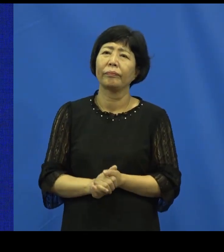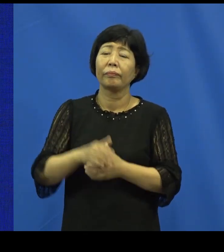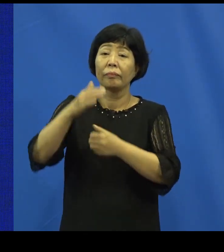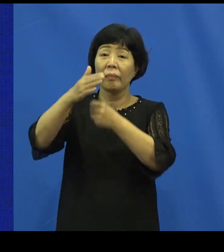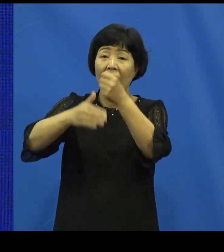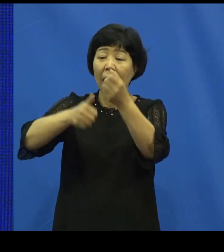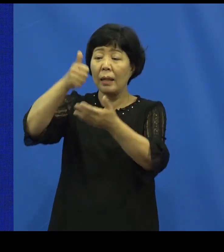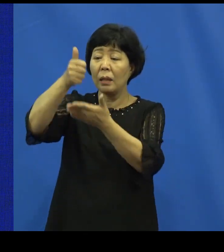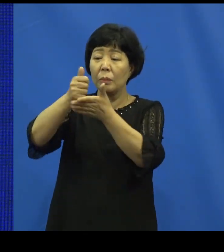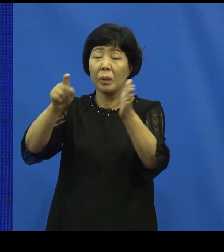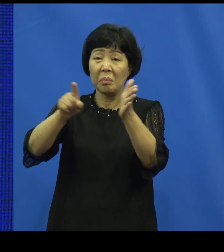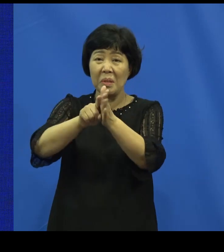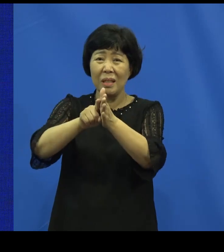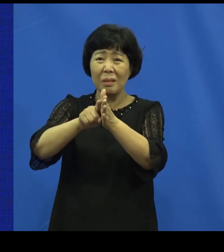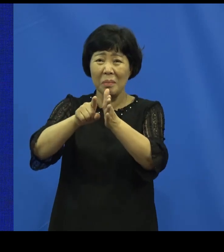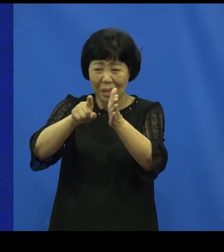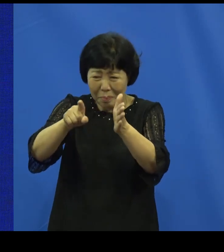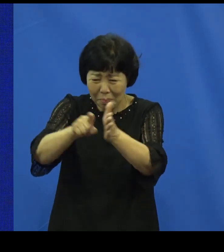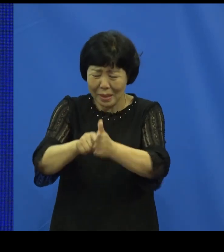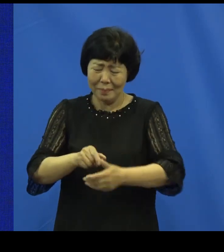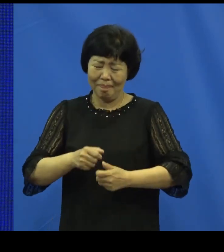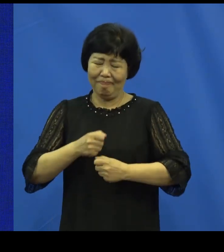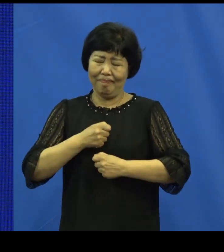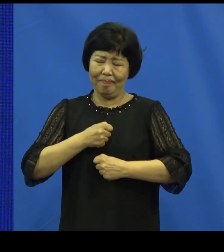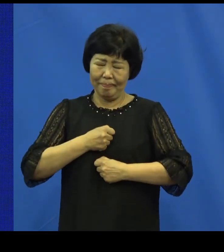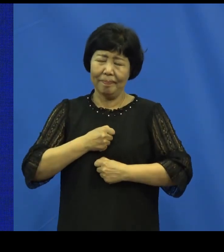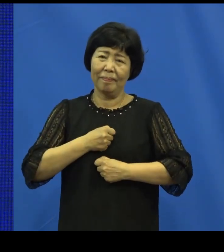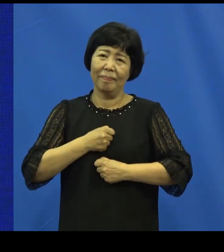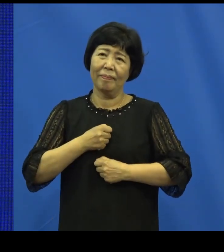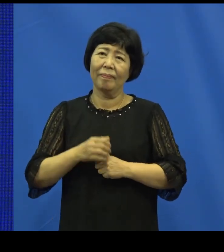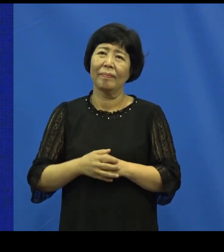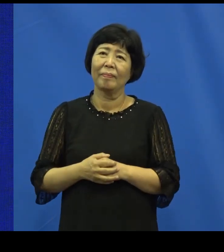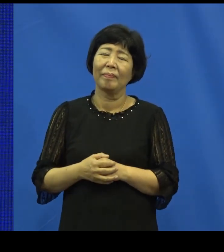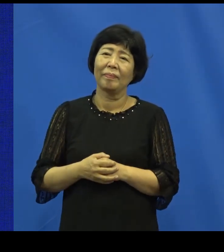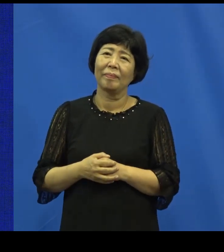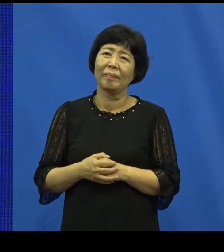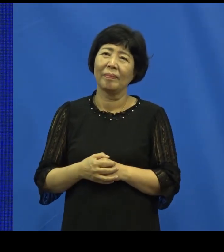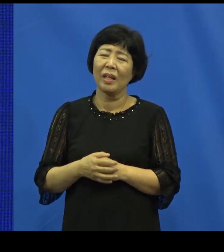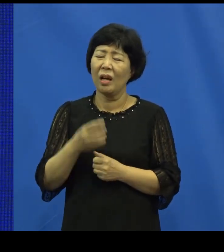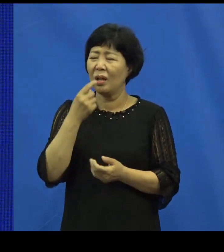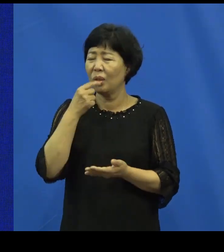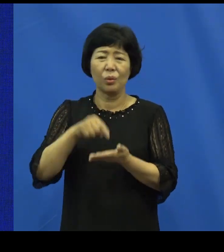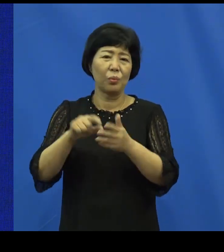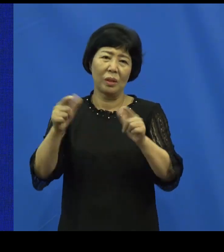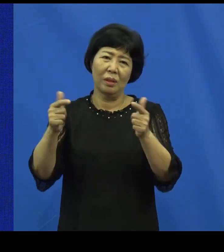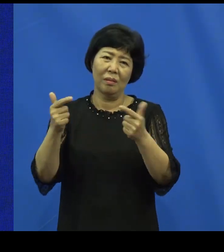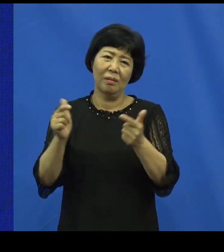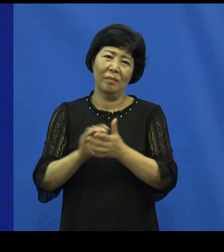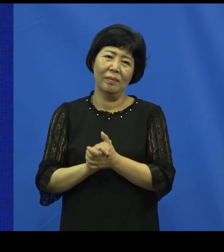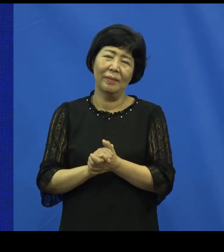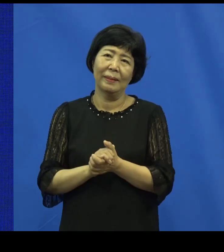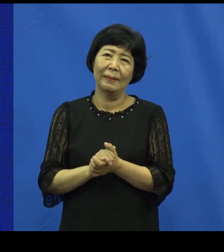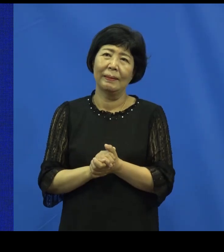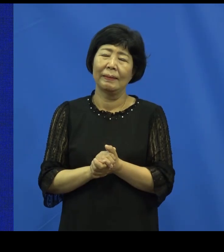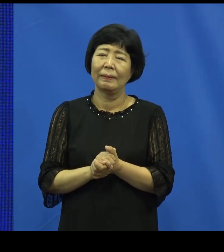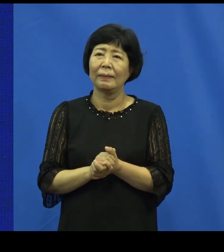하나님을 믿는 믿음을 지켜내는 거, 그렇죠? 이 쉬운 일이 아니에요, 여러분.